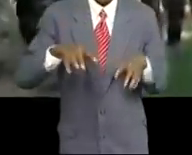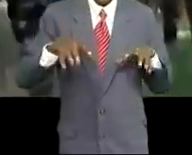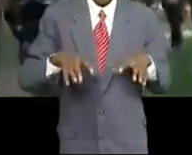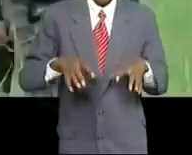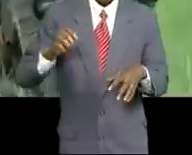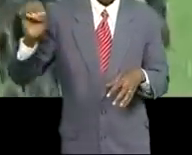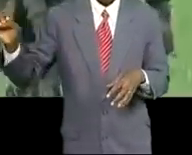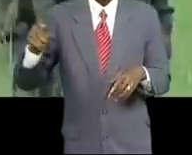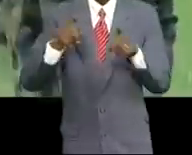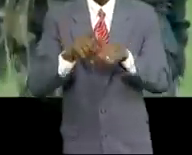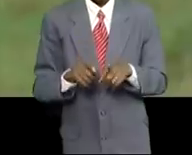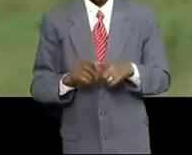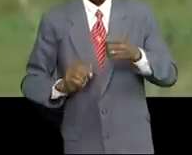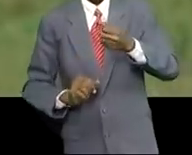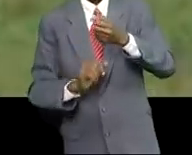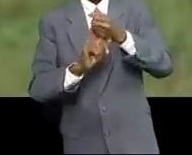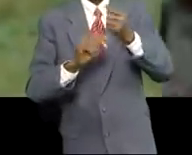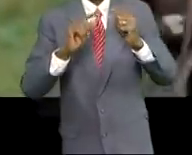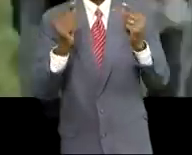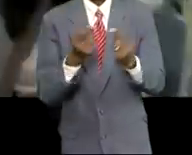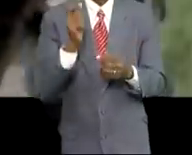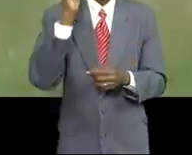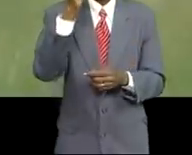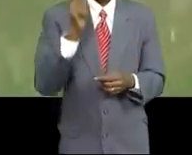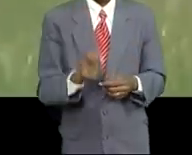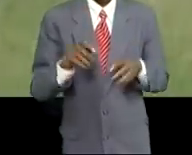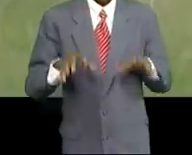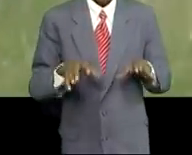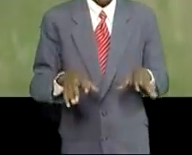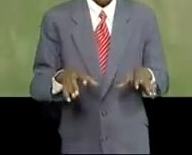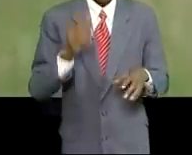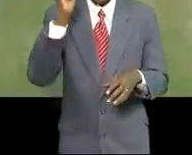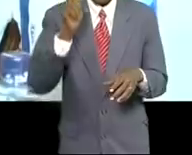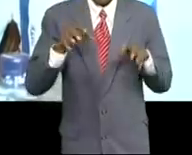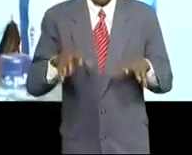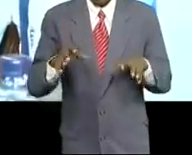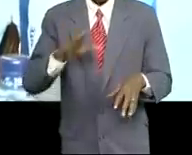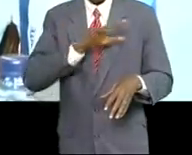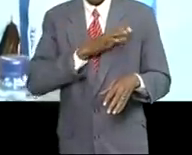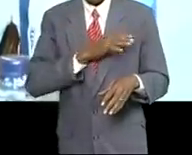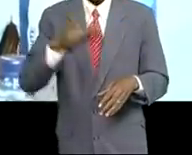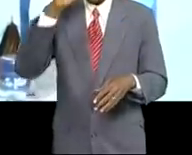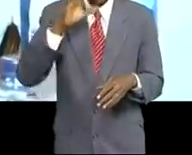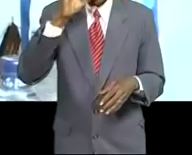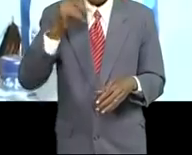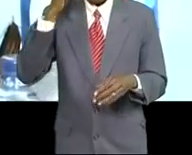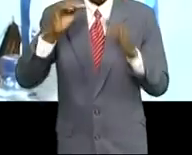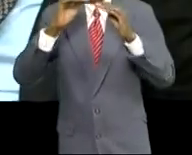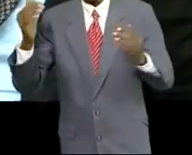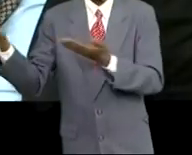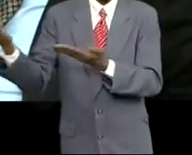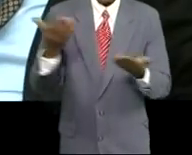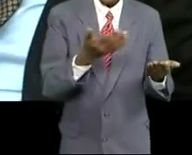forces armées de la République au front. Pour le rétablissement de la paix, la dernière en date, c'est celle des députés nationaux du